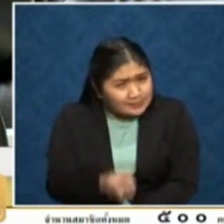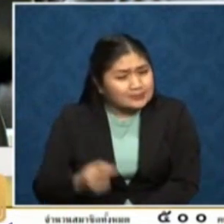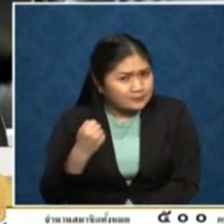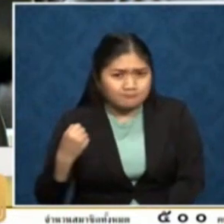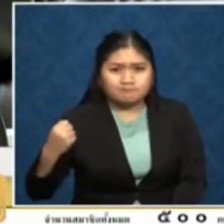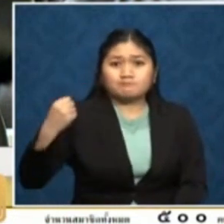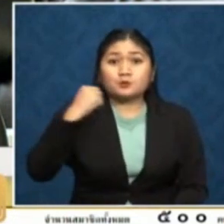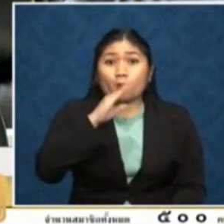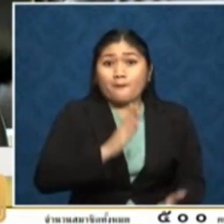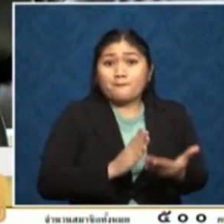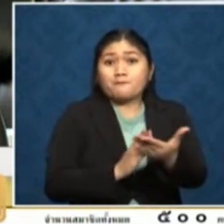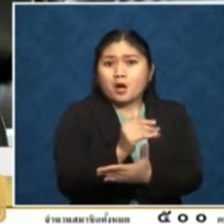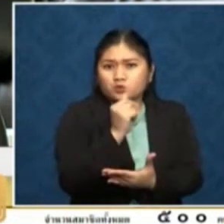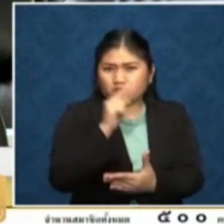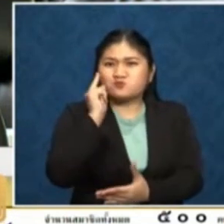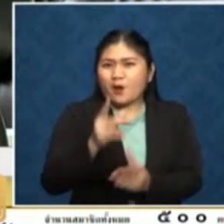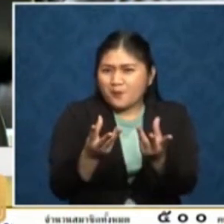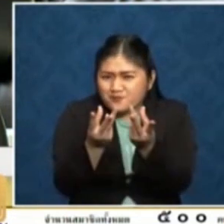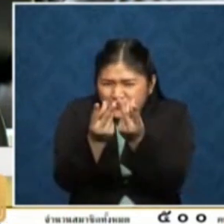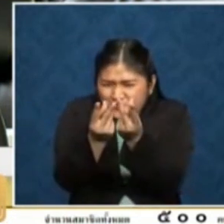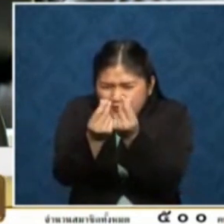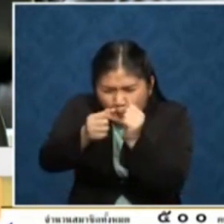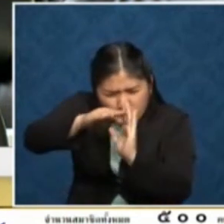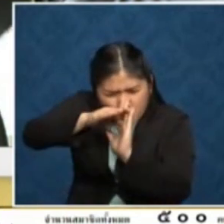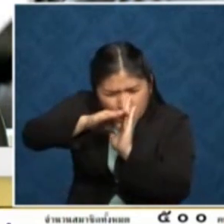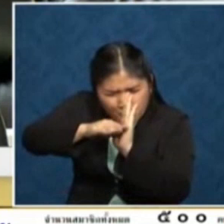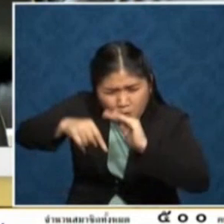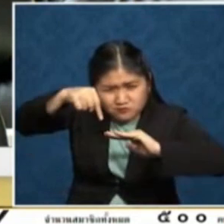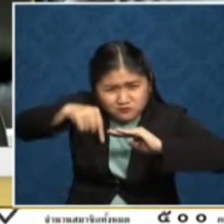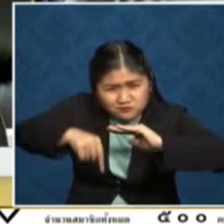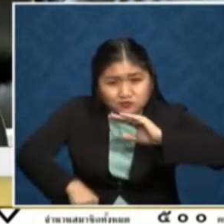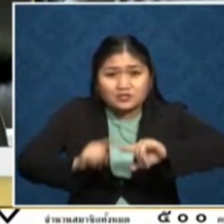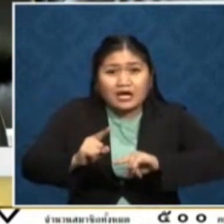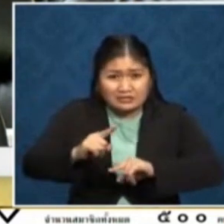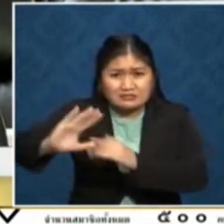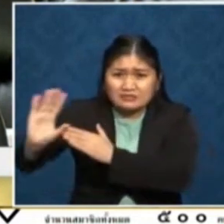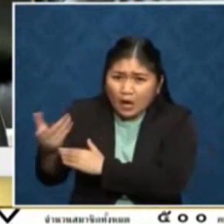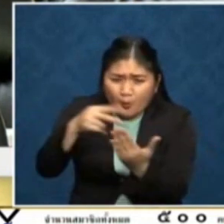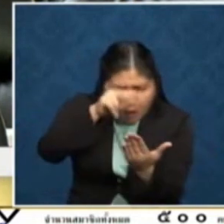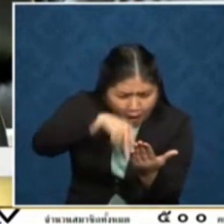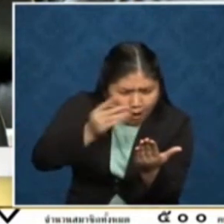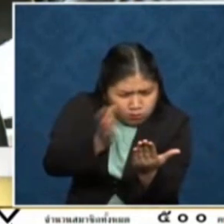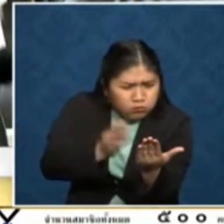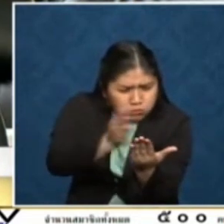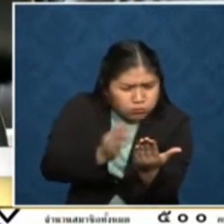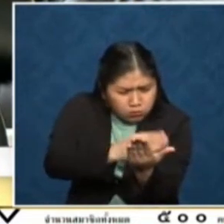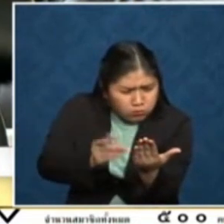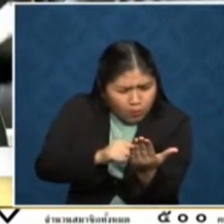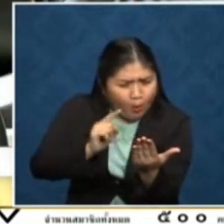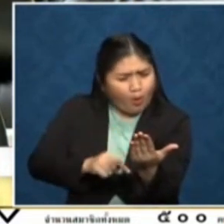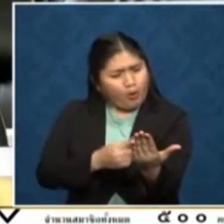การเมืองหรือพี่น้องภาคประชาชนเอาเข้ามาให้จริงๆอย่างถ้ามันผ่านไปก็คณะกรรมการจะต้องละเอียดถี่ถ้วนเรื่องอย่